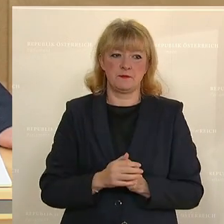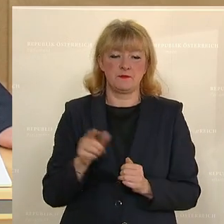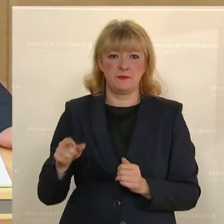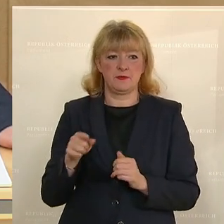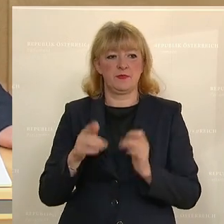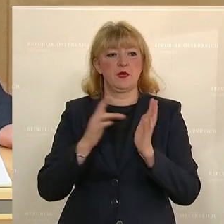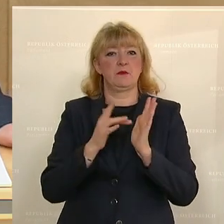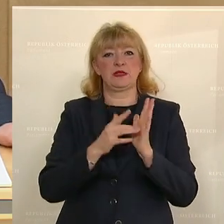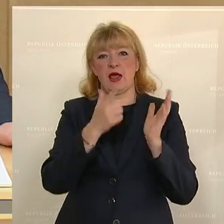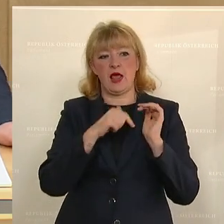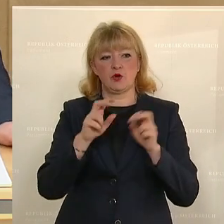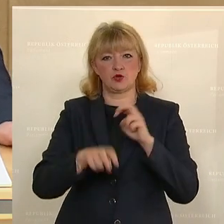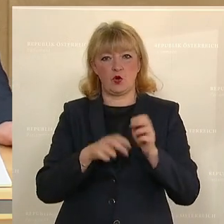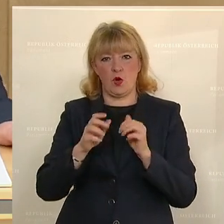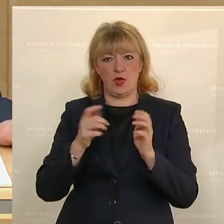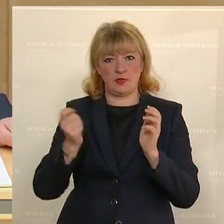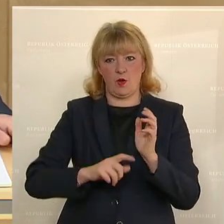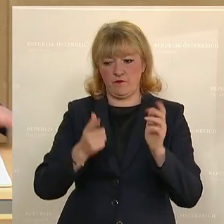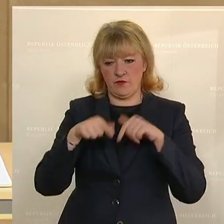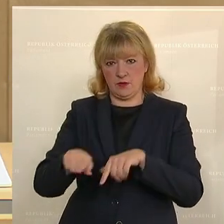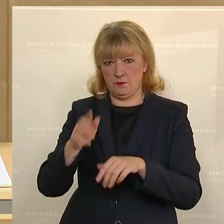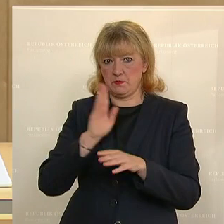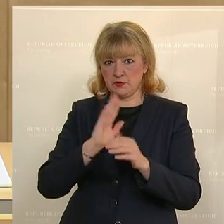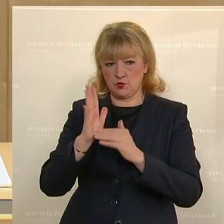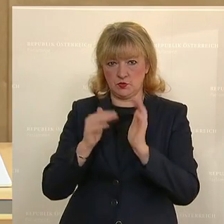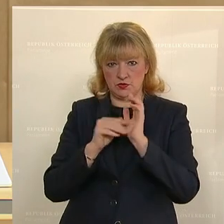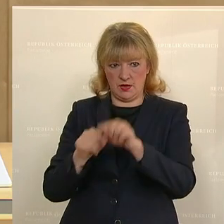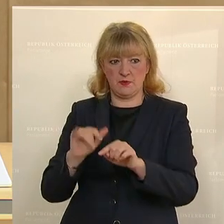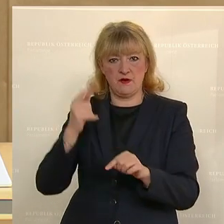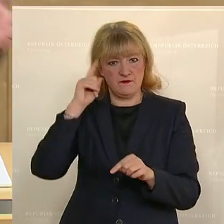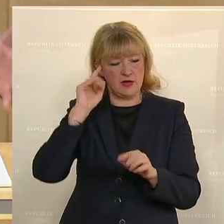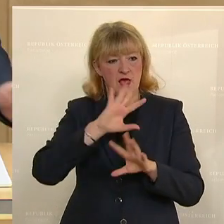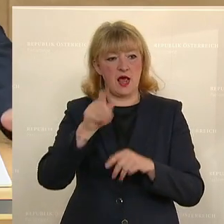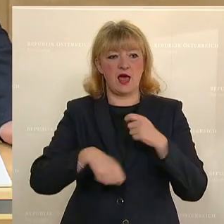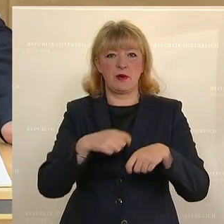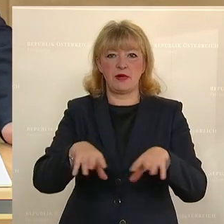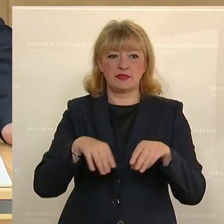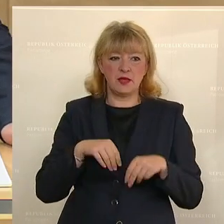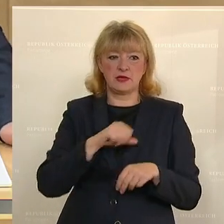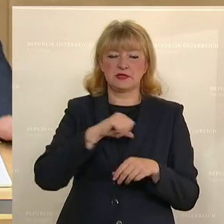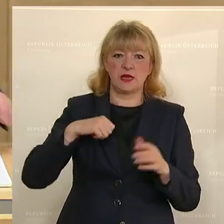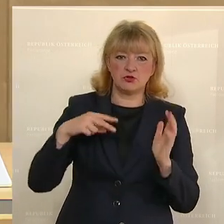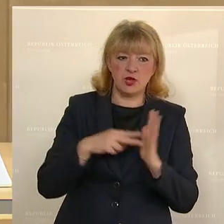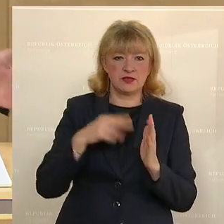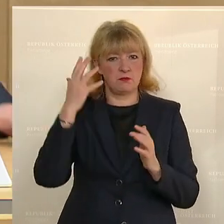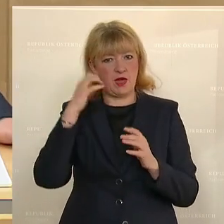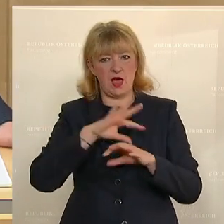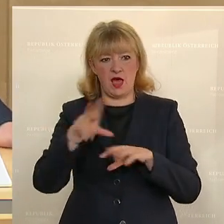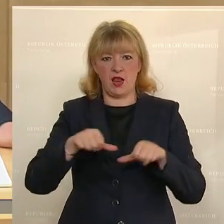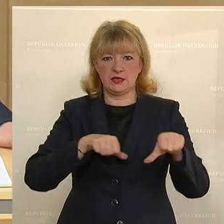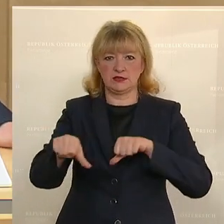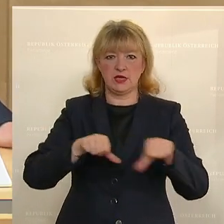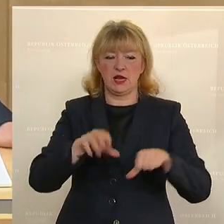aus dem Steuertopf ins Pensionssystem? Wir wissen alle, Arbeitnehmerinnen, Selbstständige, Bäuerinnen zahlen alle